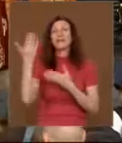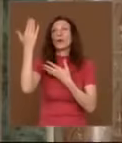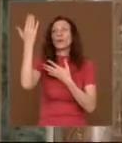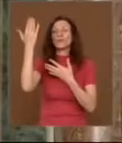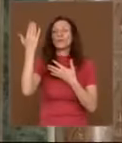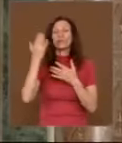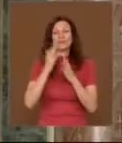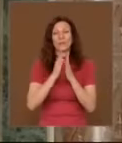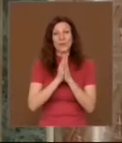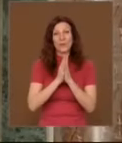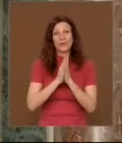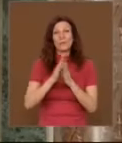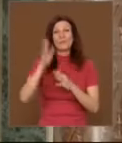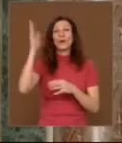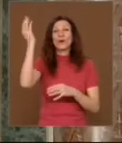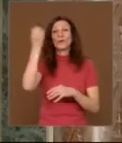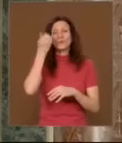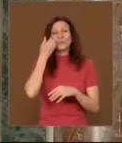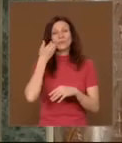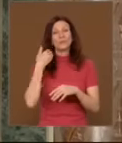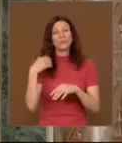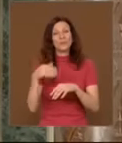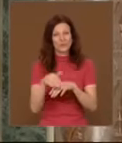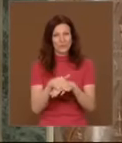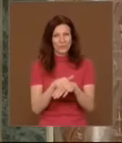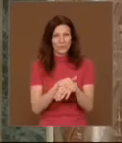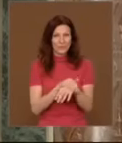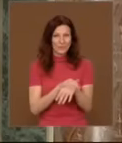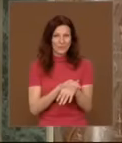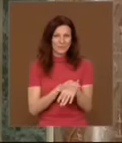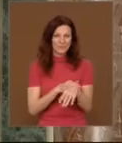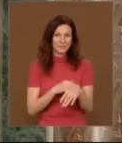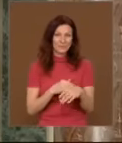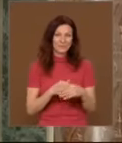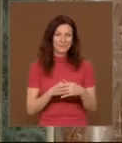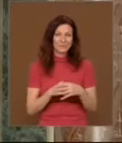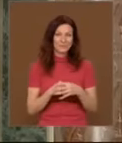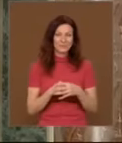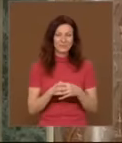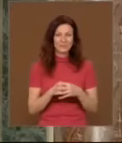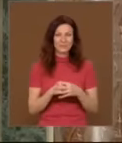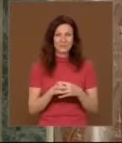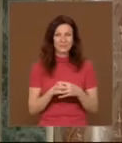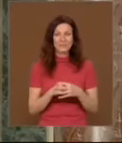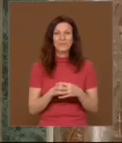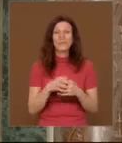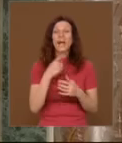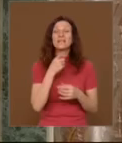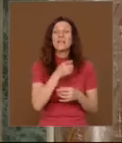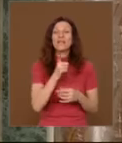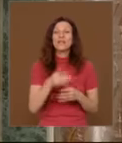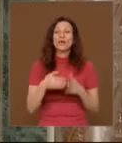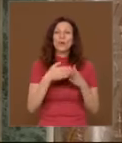помолим. За За тия,